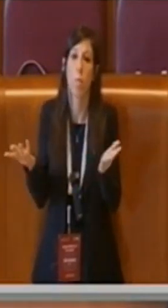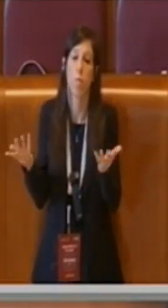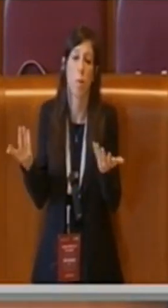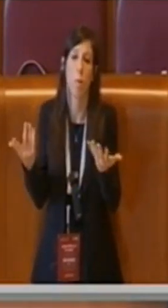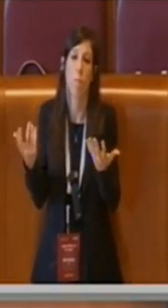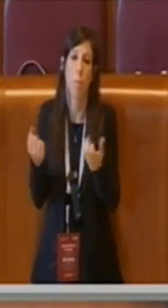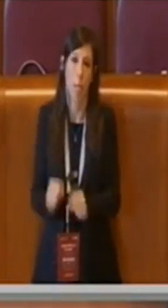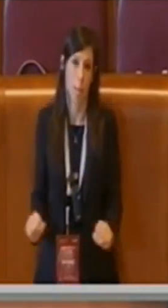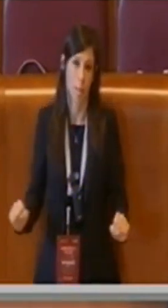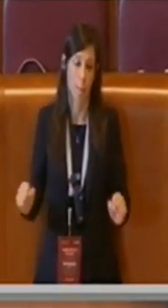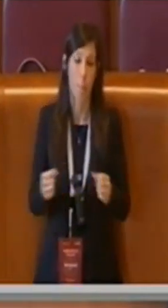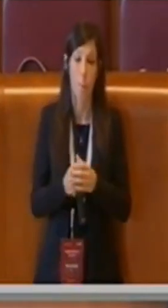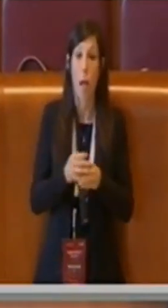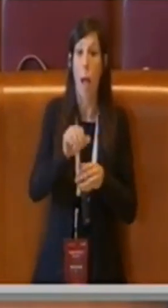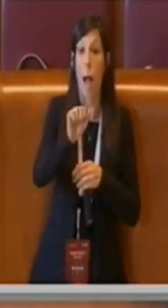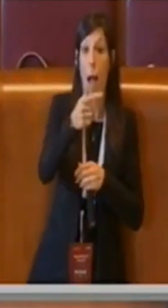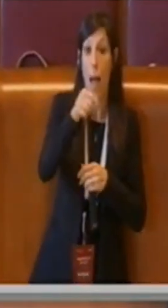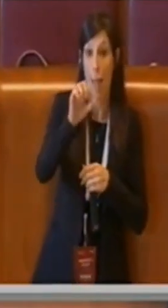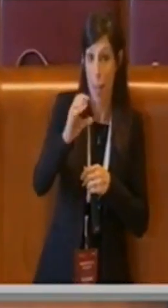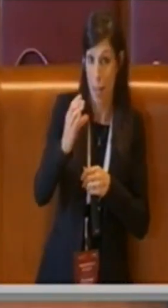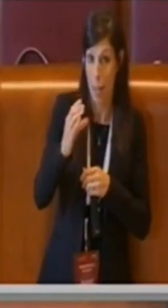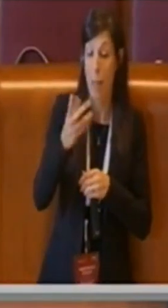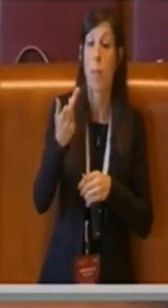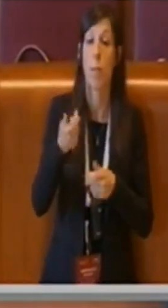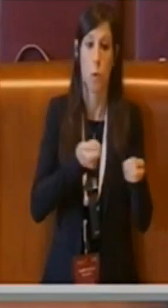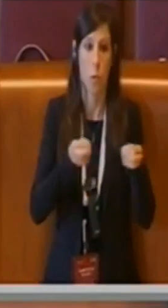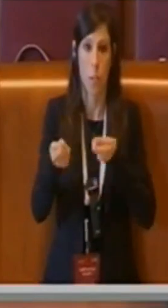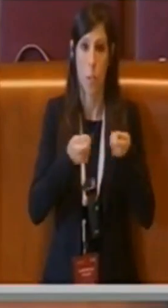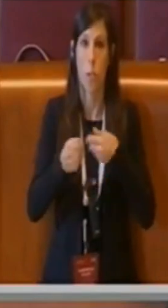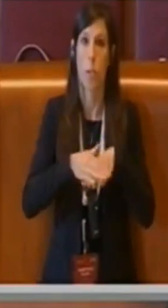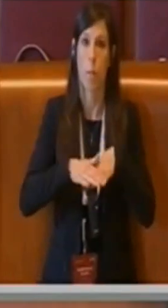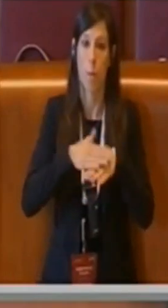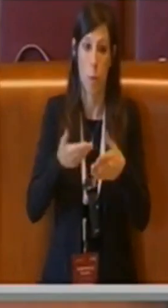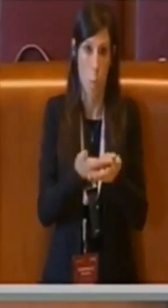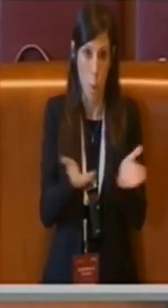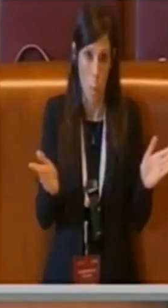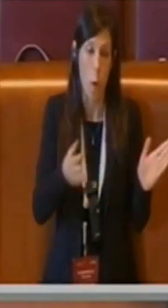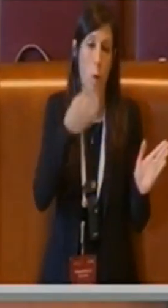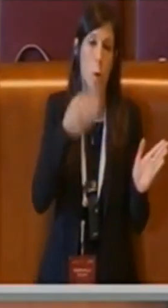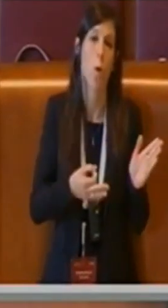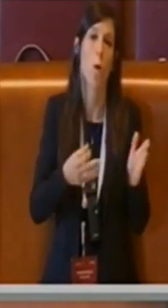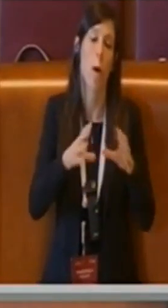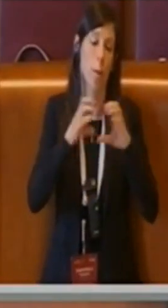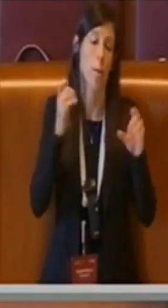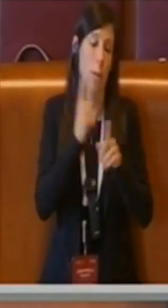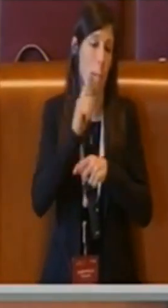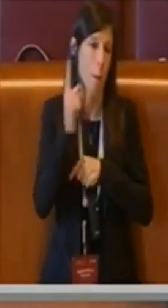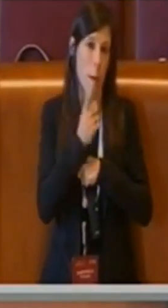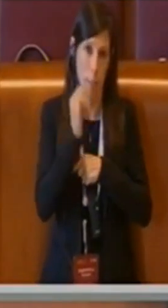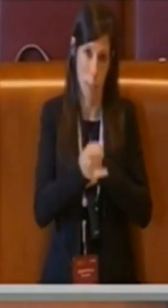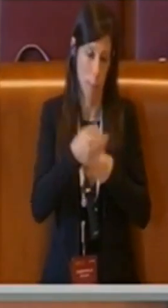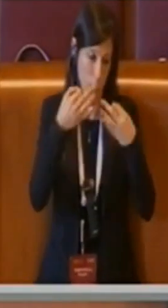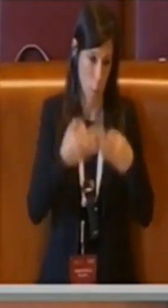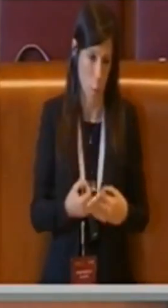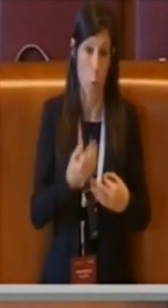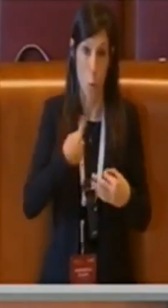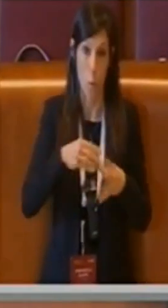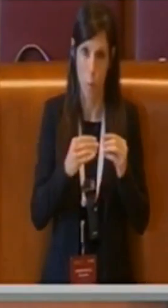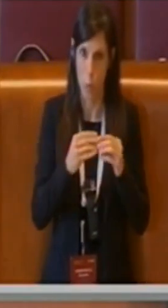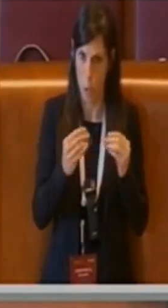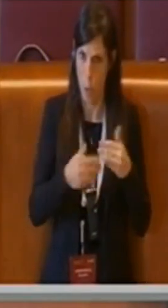chiaramente ATAC, che gestisce il servizio di trasporto pubblico, sicuramente è un'azienda che deve migliorare, lo stiamo